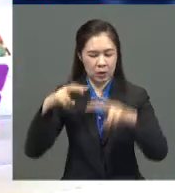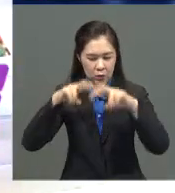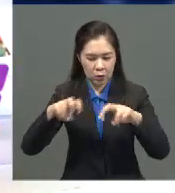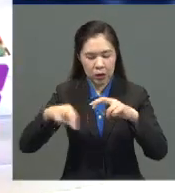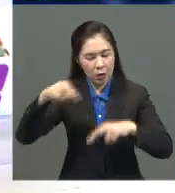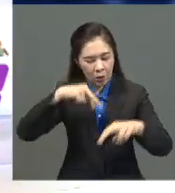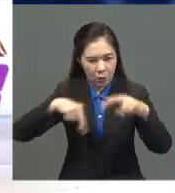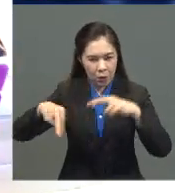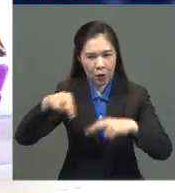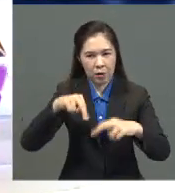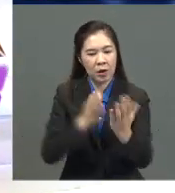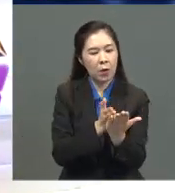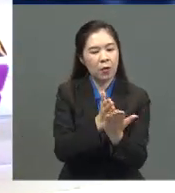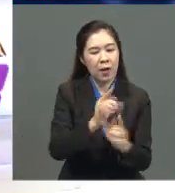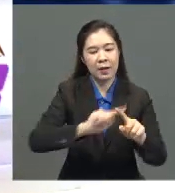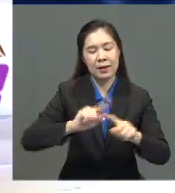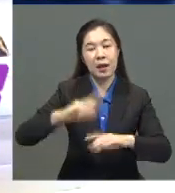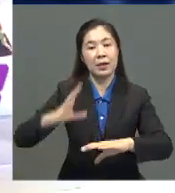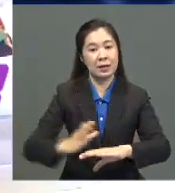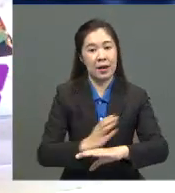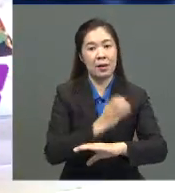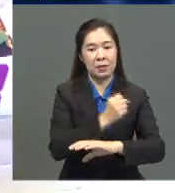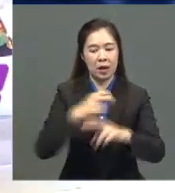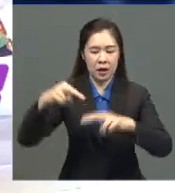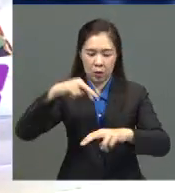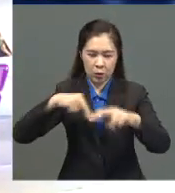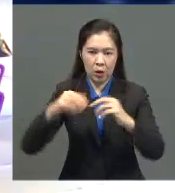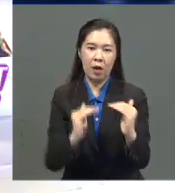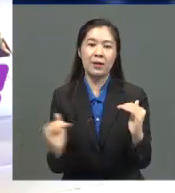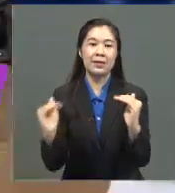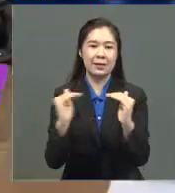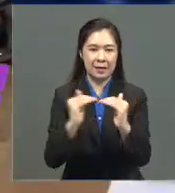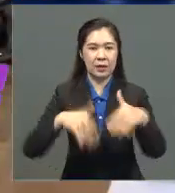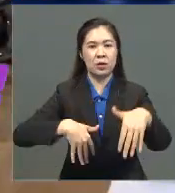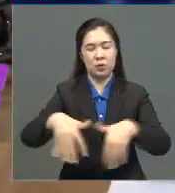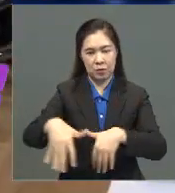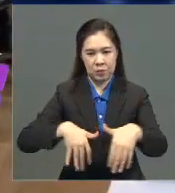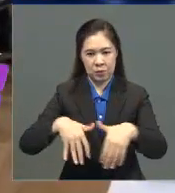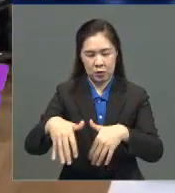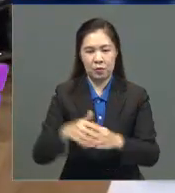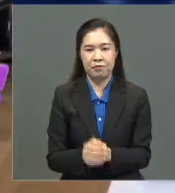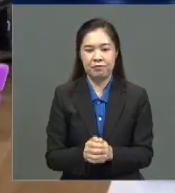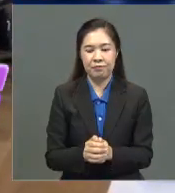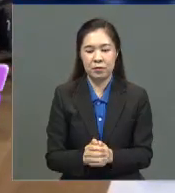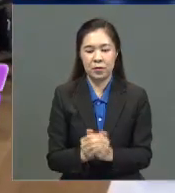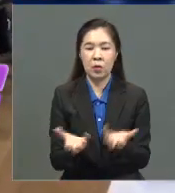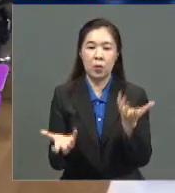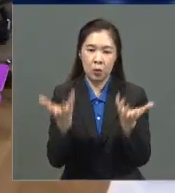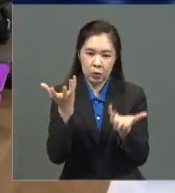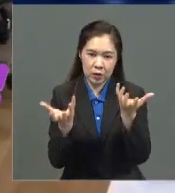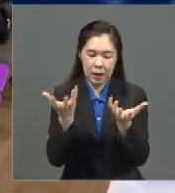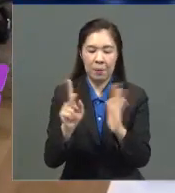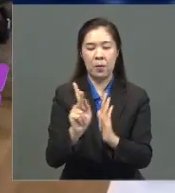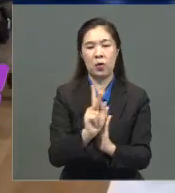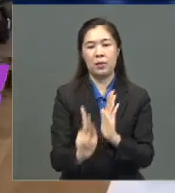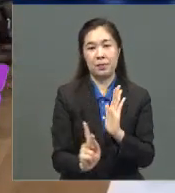ครอบคลุมทุกด้านทุกหมวดทางด้านการเมืองการคุ้มครองสิทธิเสรีภาพของประชาชนกระบวนการยุติธรรมระบบ